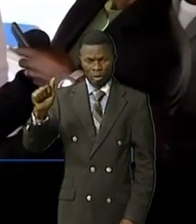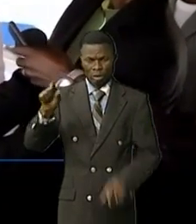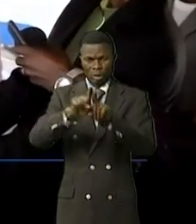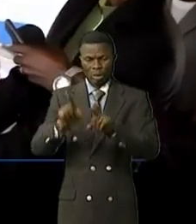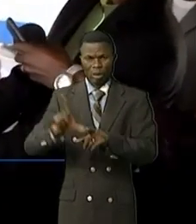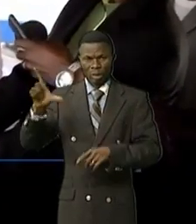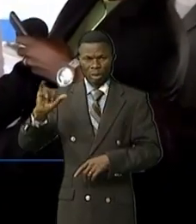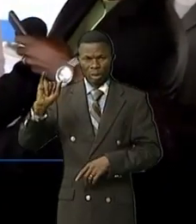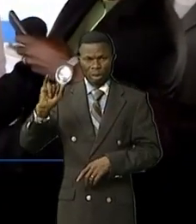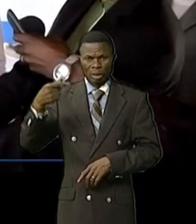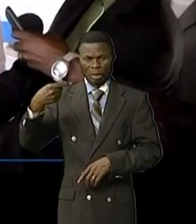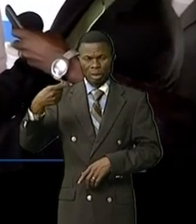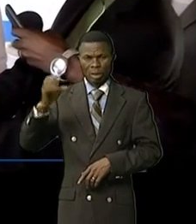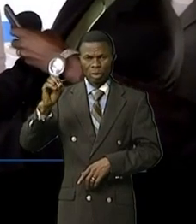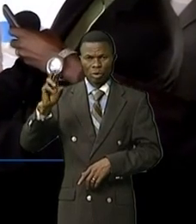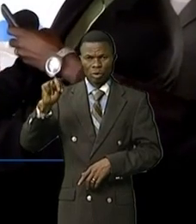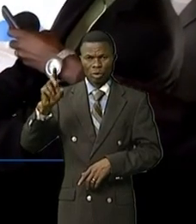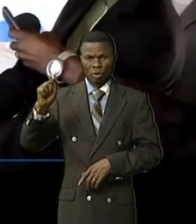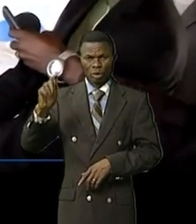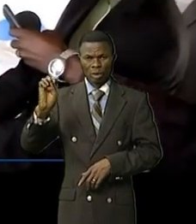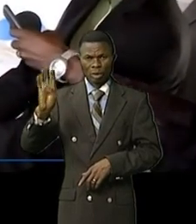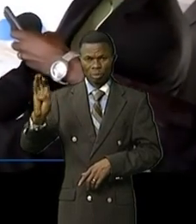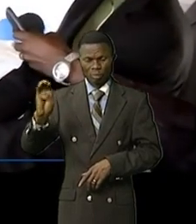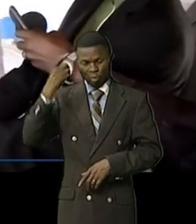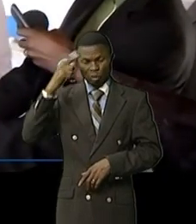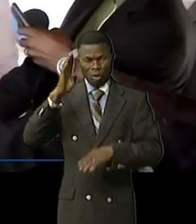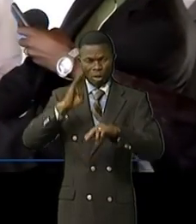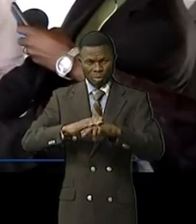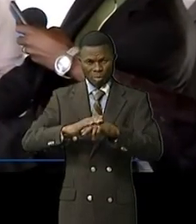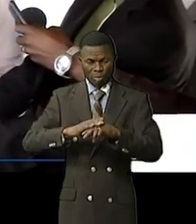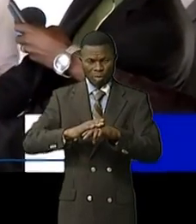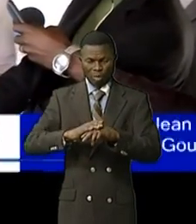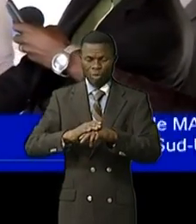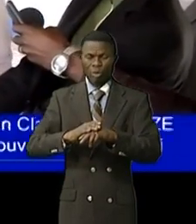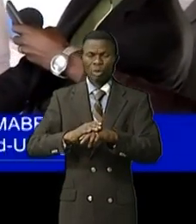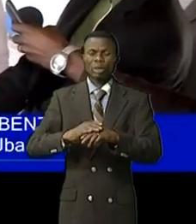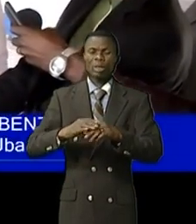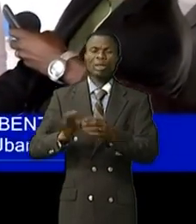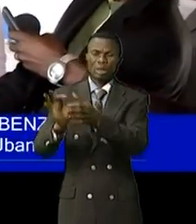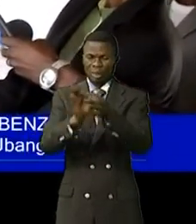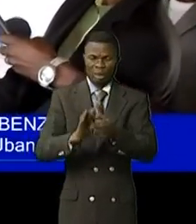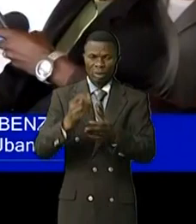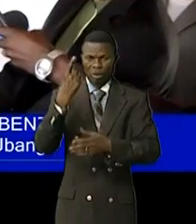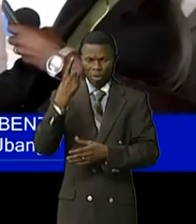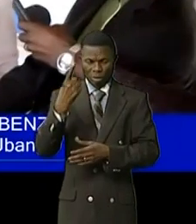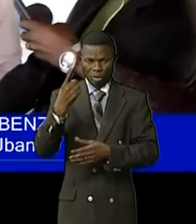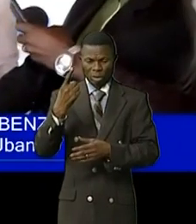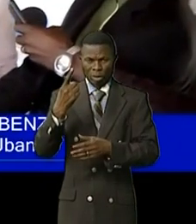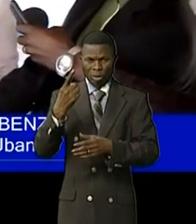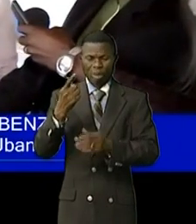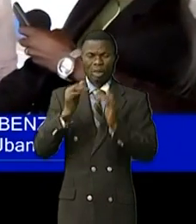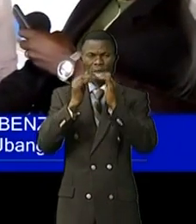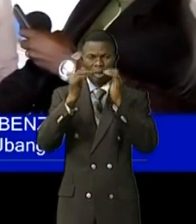Lingotebe afin que la paix, l'unité et la